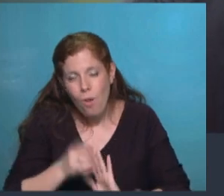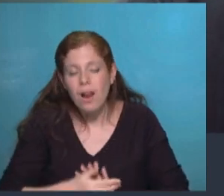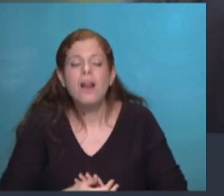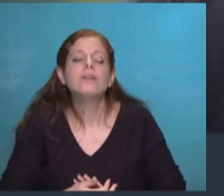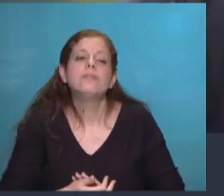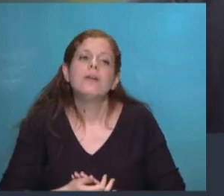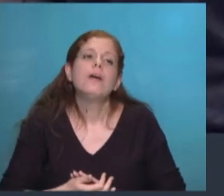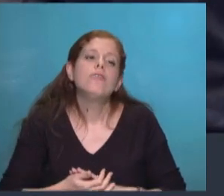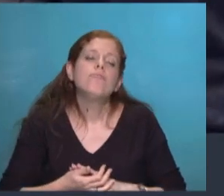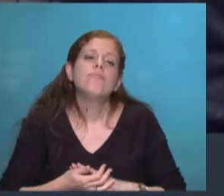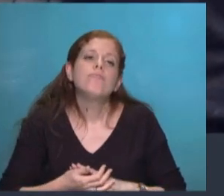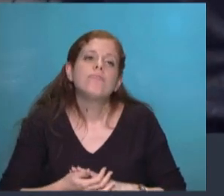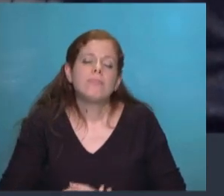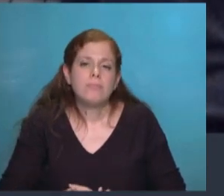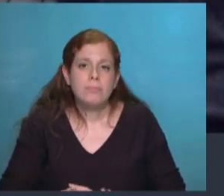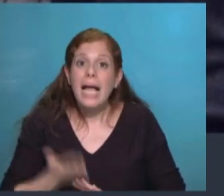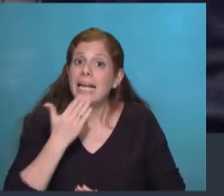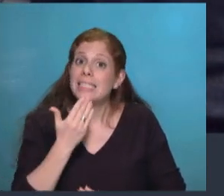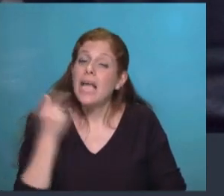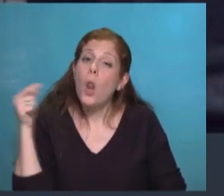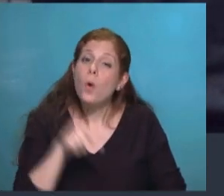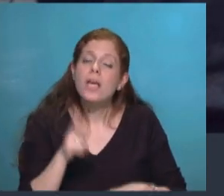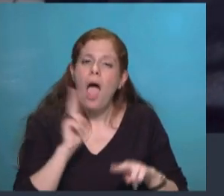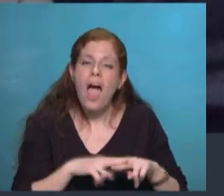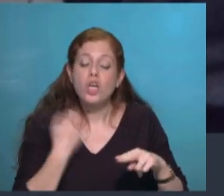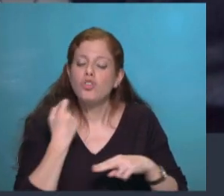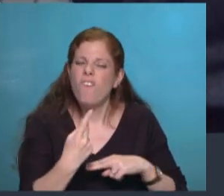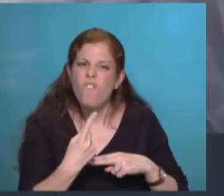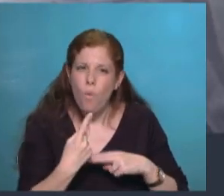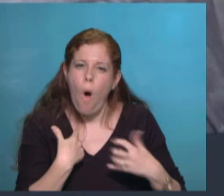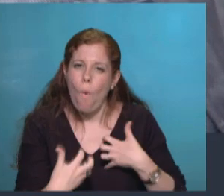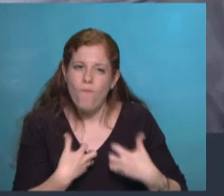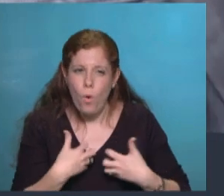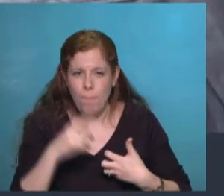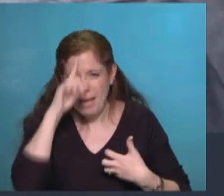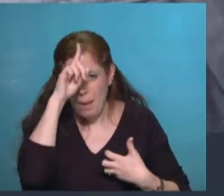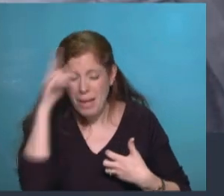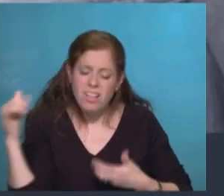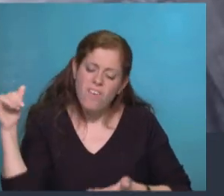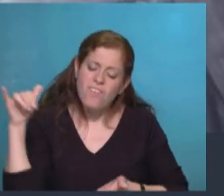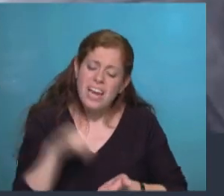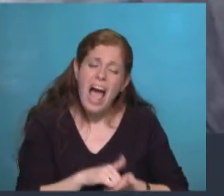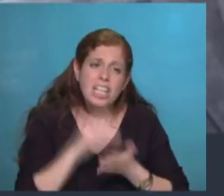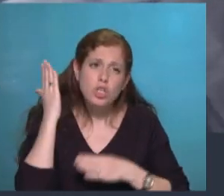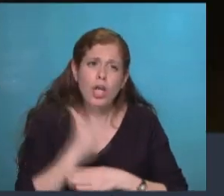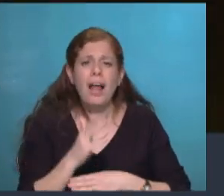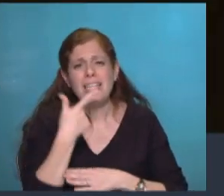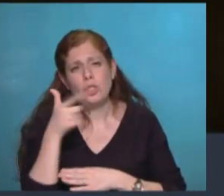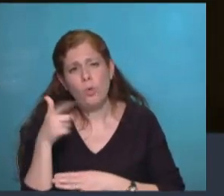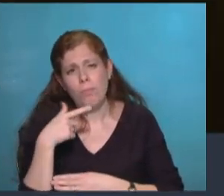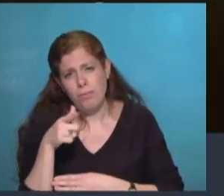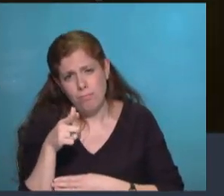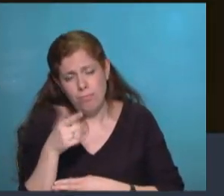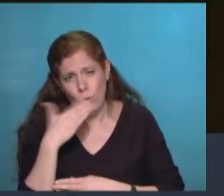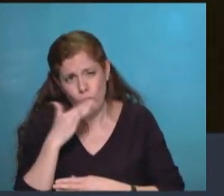whole thing. לישראל הוא הגיע אחרי שבוע הופעות צפוף בגרמניה, ונחת הישר לצילומי הגלויה בירושלים.